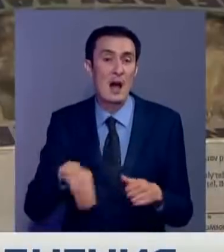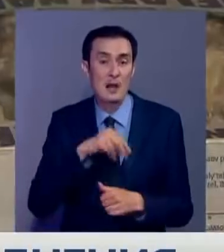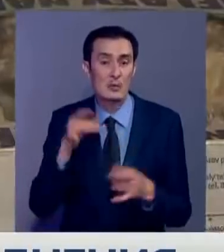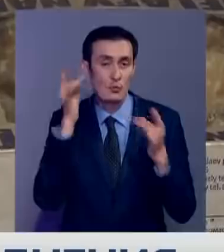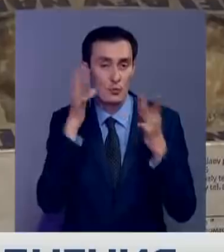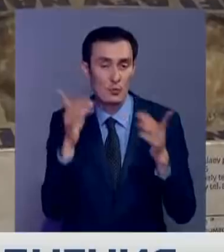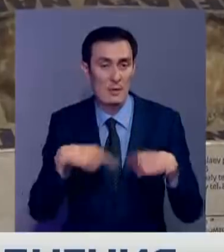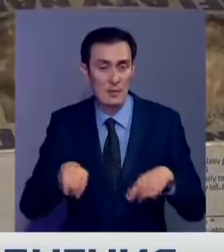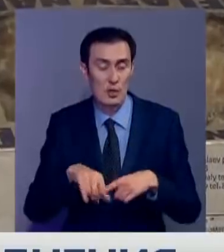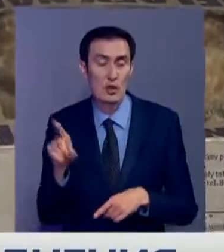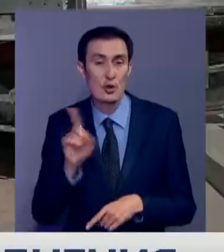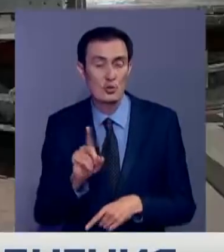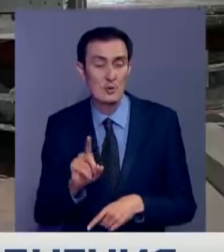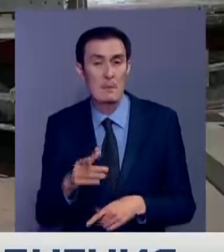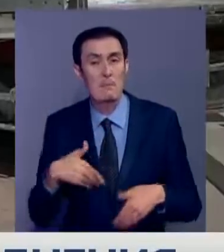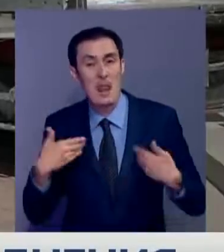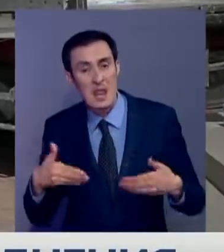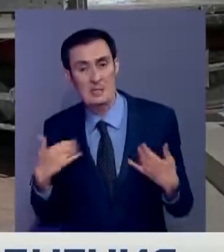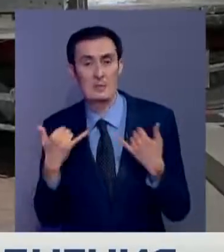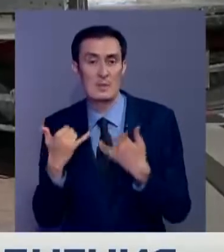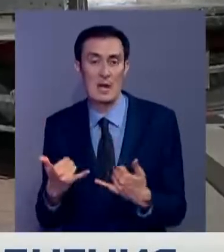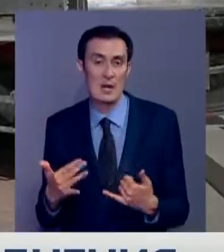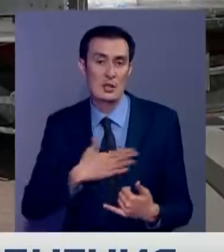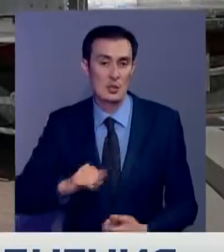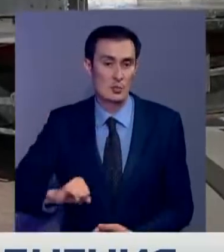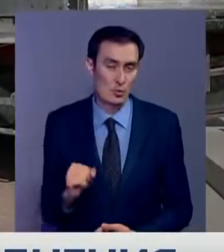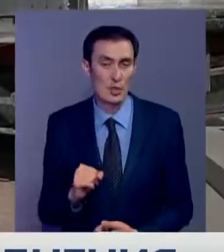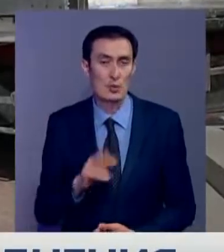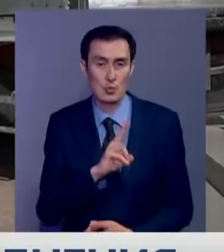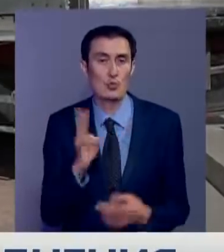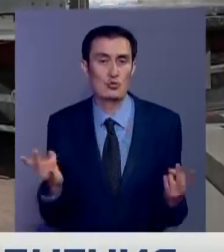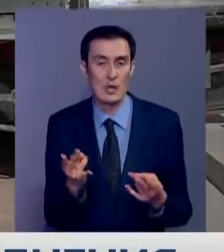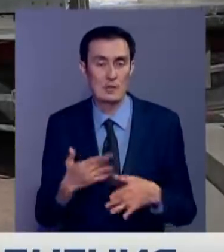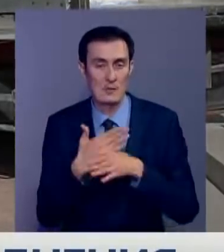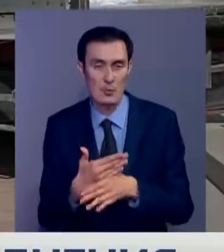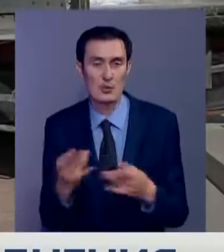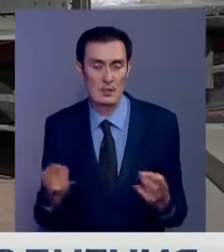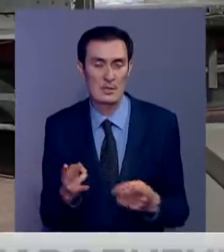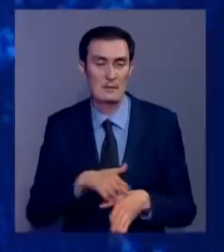этнокультурных объединений, чтобы чем-нибудь полезным для наших друзей, которые нуждаются в этом.